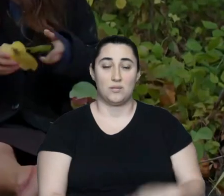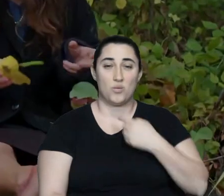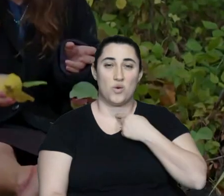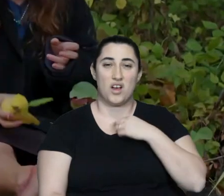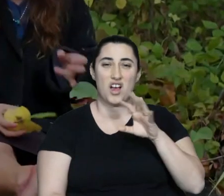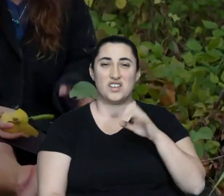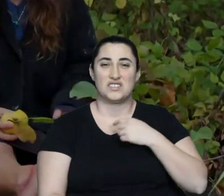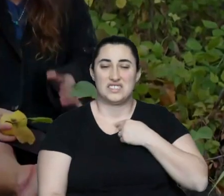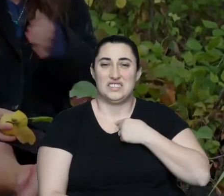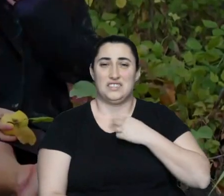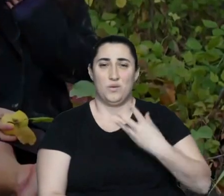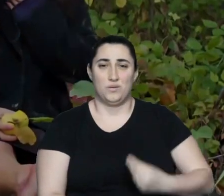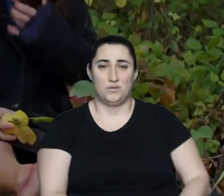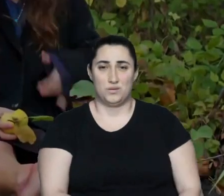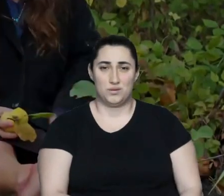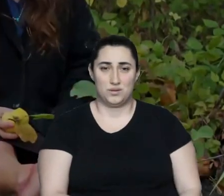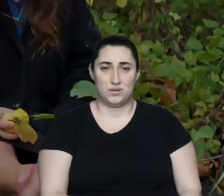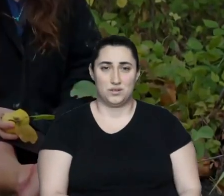Boğazımı çok kötü sıkıldı bu.